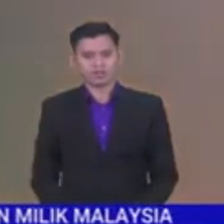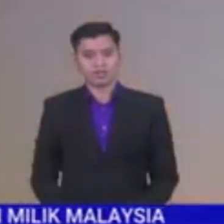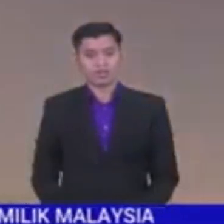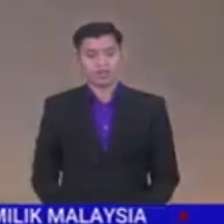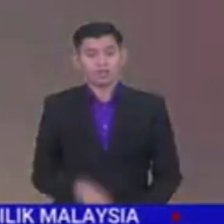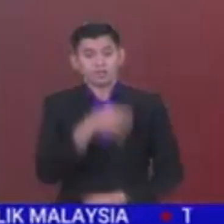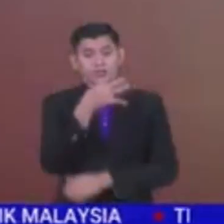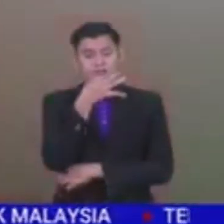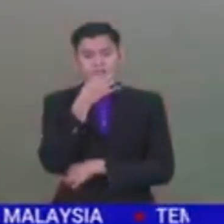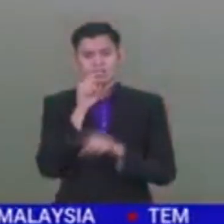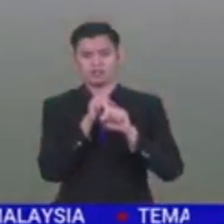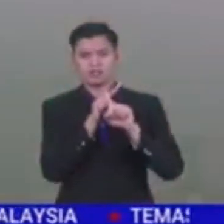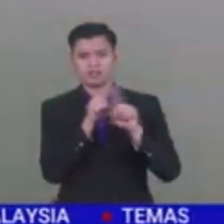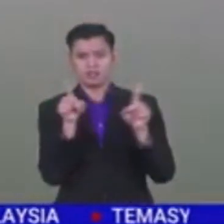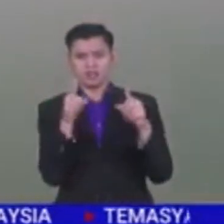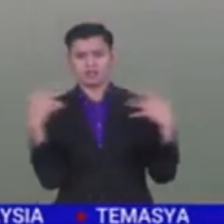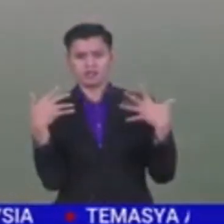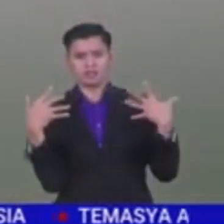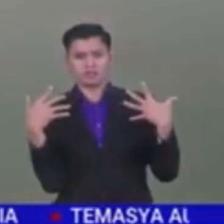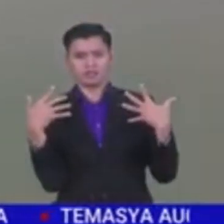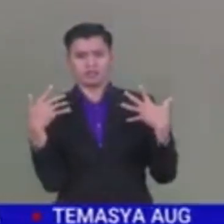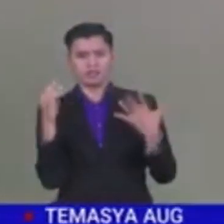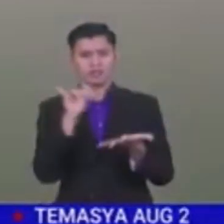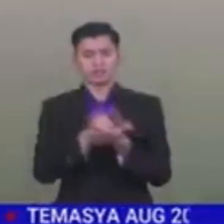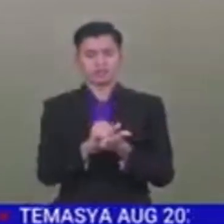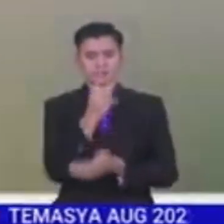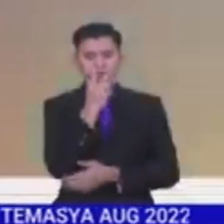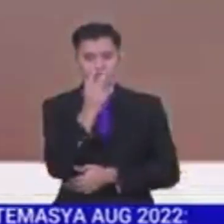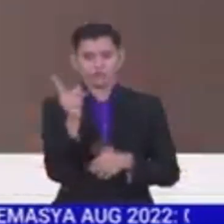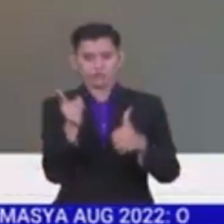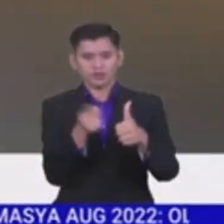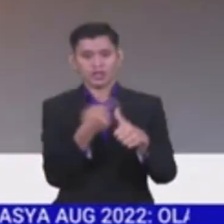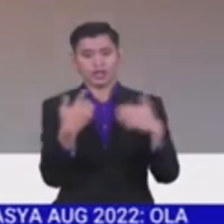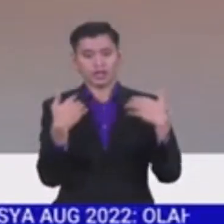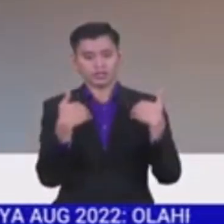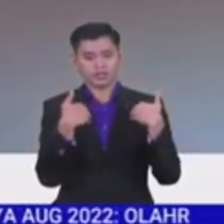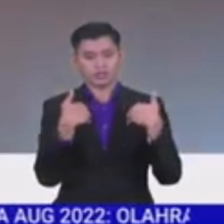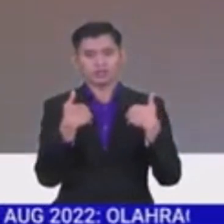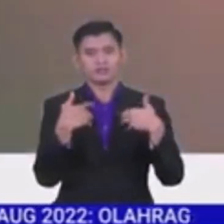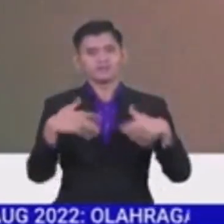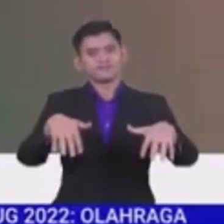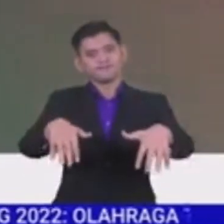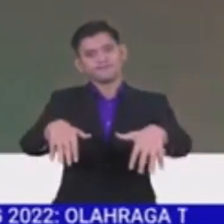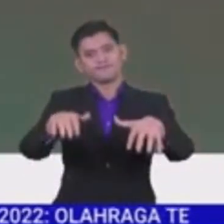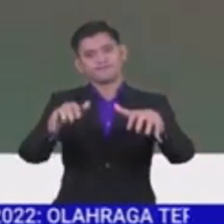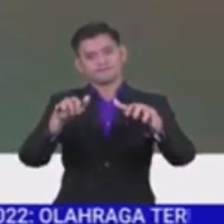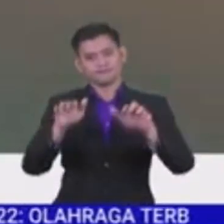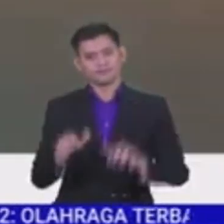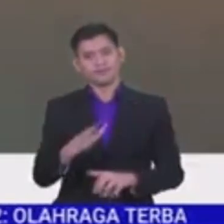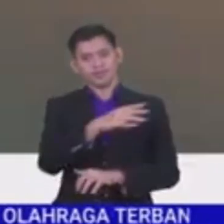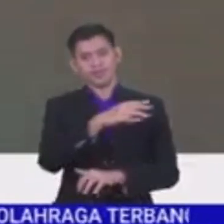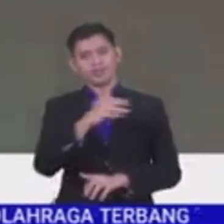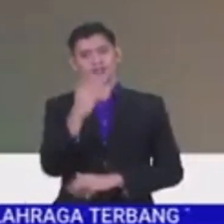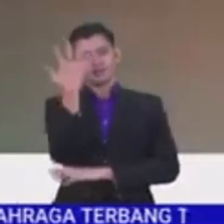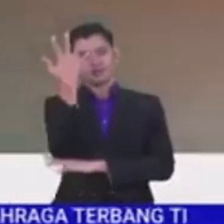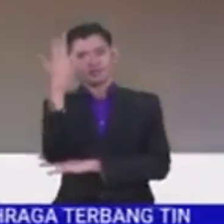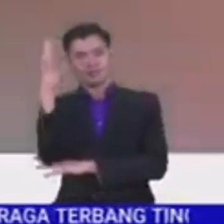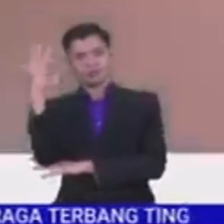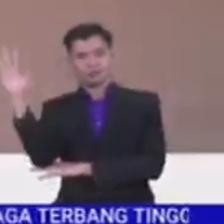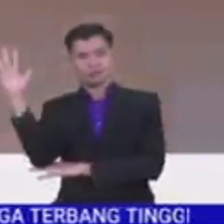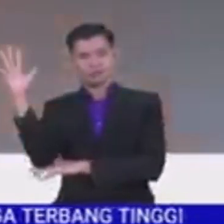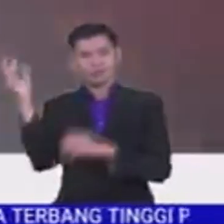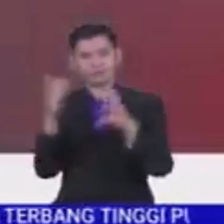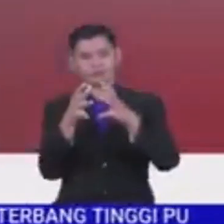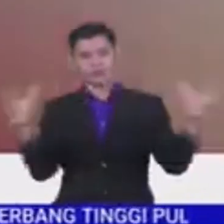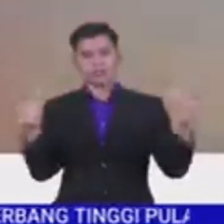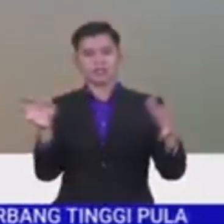Unik tapi seram, itu mungkin persepsi pertama selepas mengetahui ada kubur dan pokok besar dalam sebuah kafe